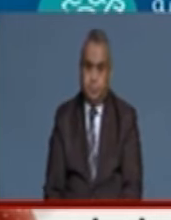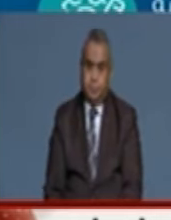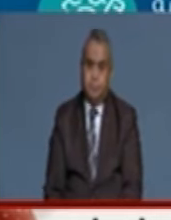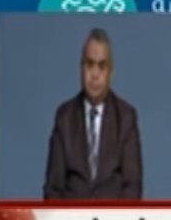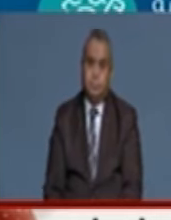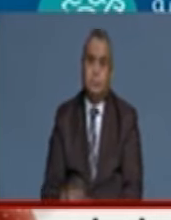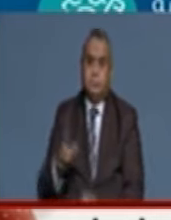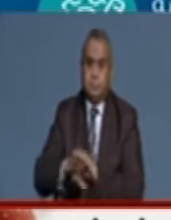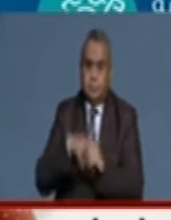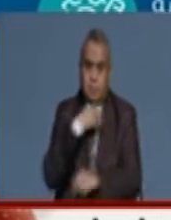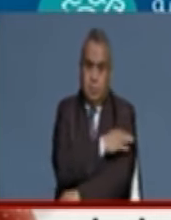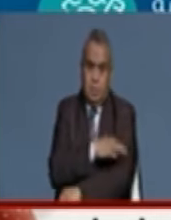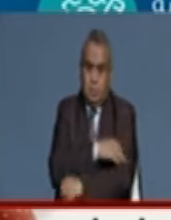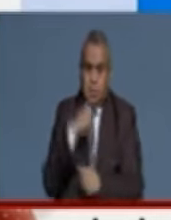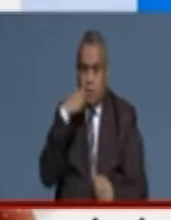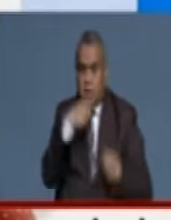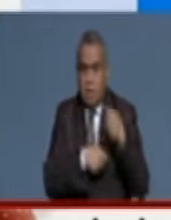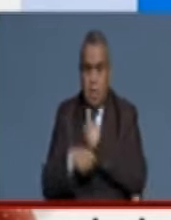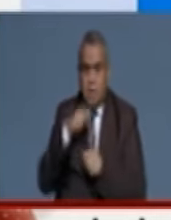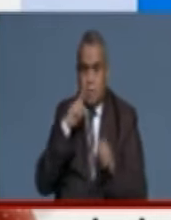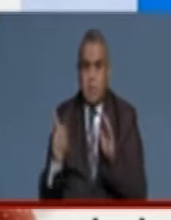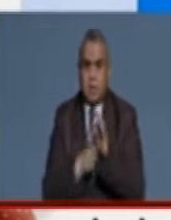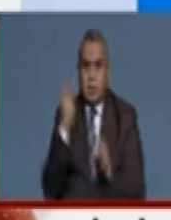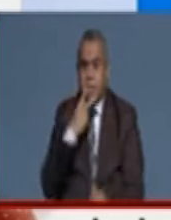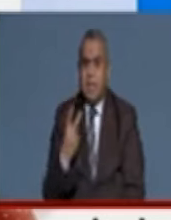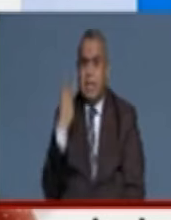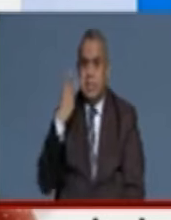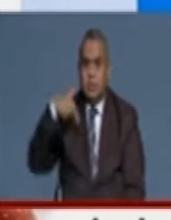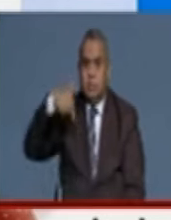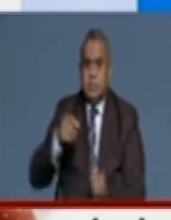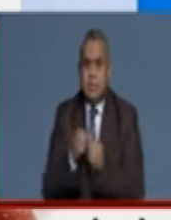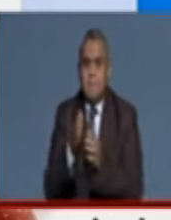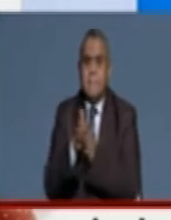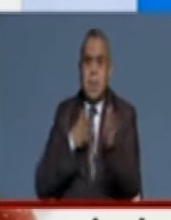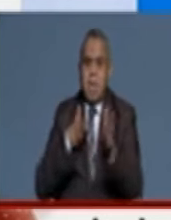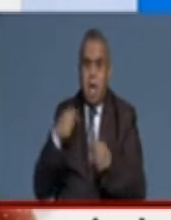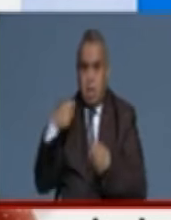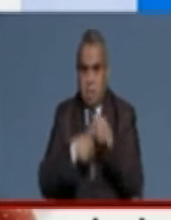التكلفة الاستثمارية للمرحلة الأولى حوالي 62 مليار جنيه.